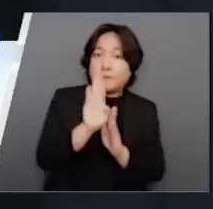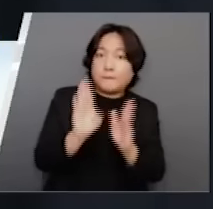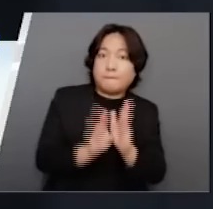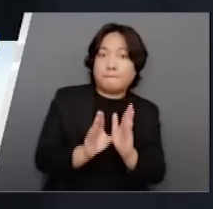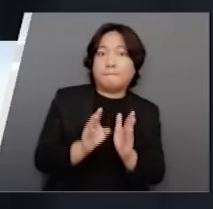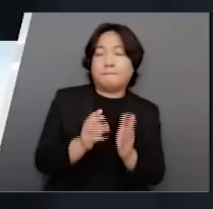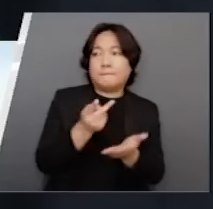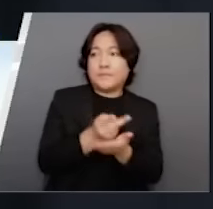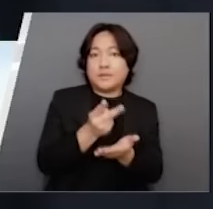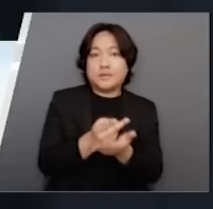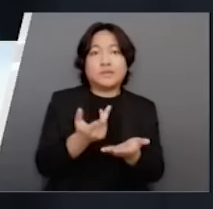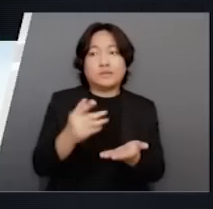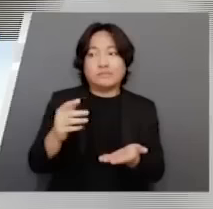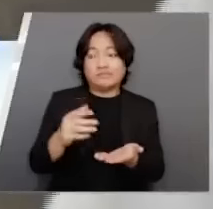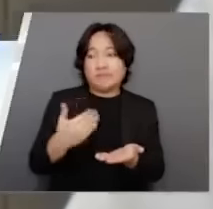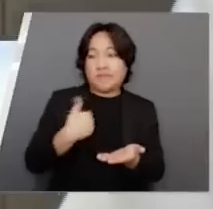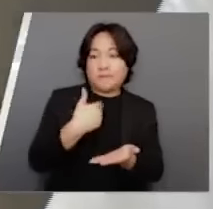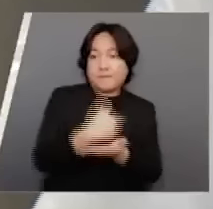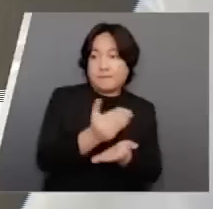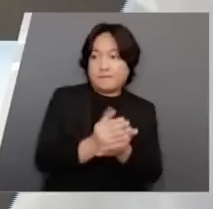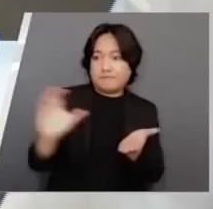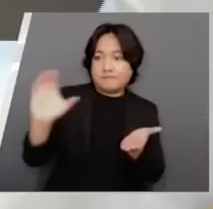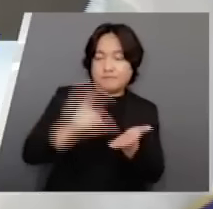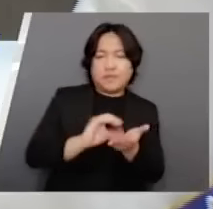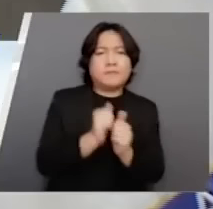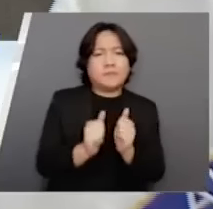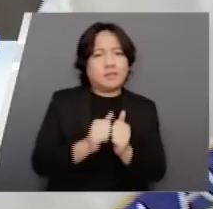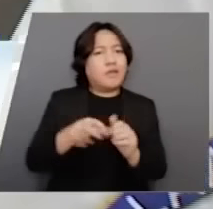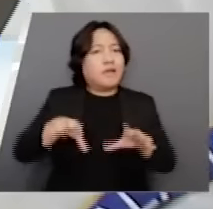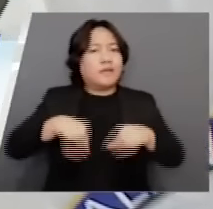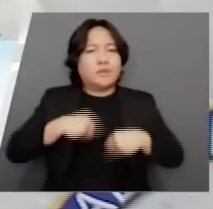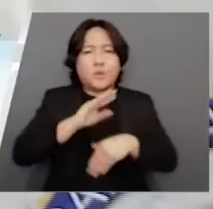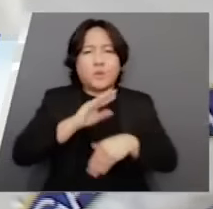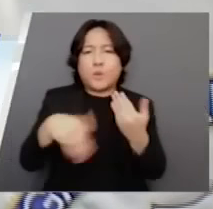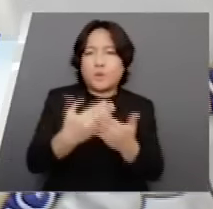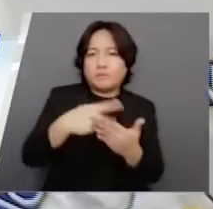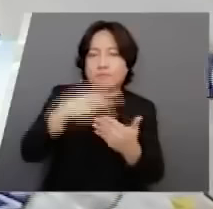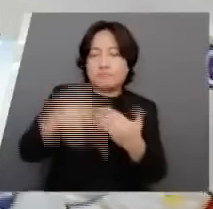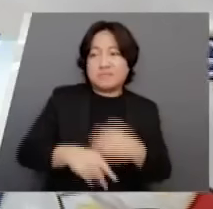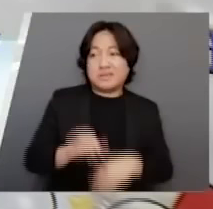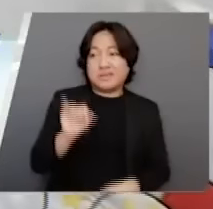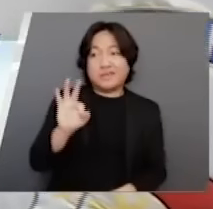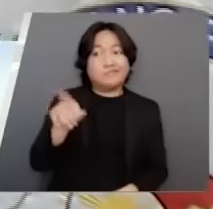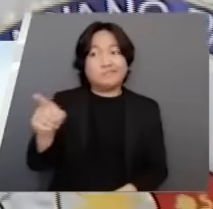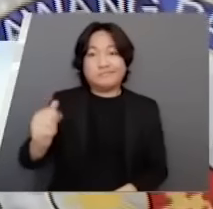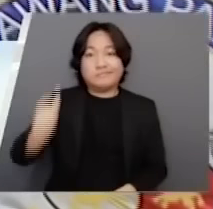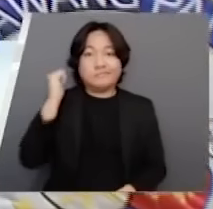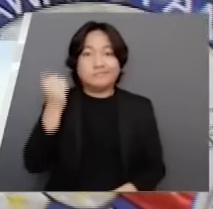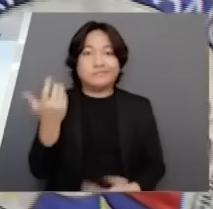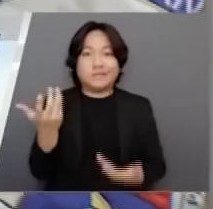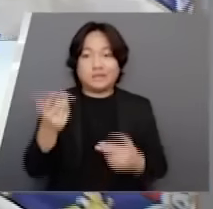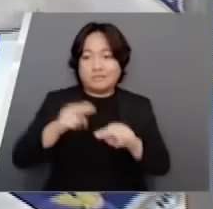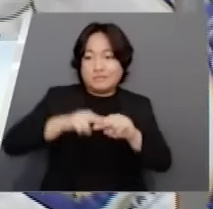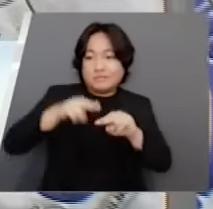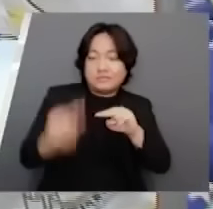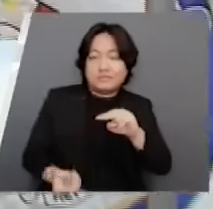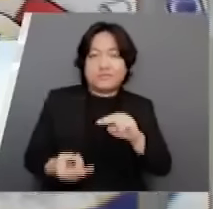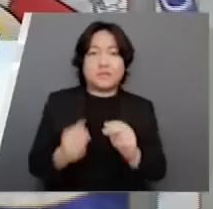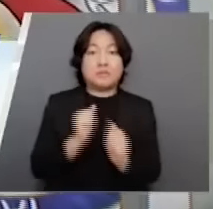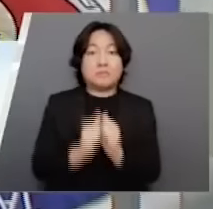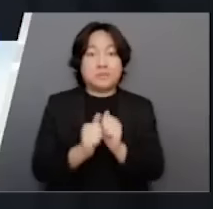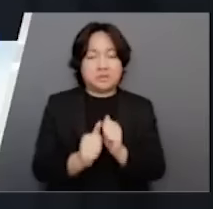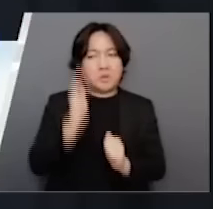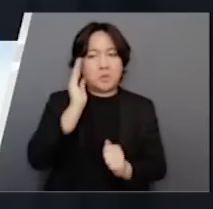para humingi ng tulong. Kung hindi maibalik ang budget, nasa 200 personnel daw nila ang inaasahang mawawalan ng